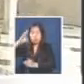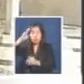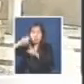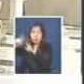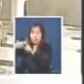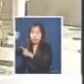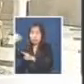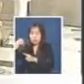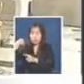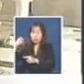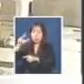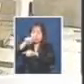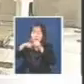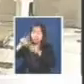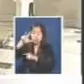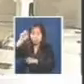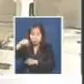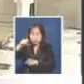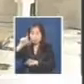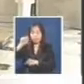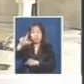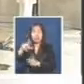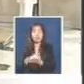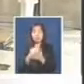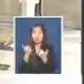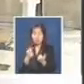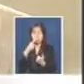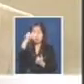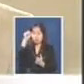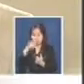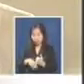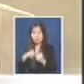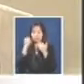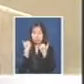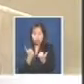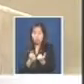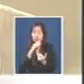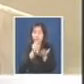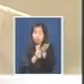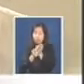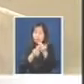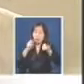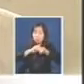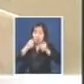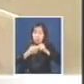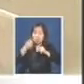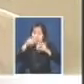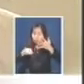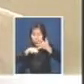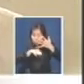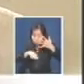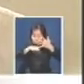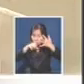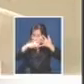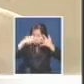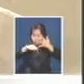หลือ 23% ในปีนี้ เพราะเราเชื่อมั่นว่าถ้าเราเข้าไปแก้ปัญหาจากฐานเรียกว่าฐานคนส่วนใหญ่มากที่สุด